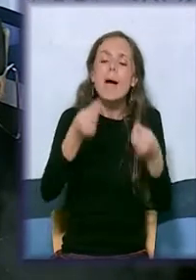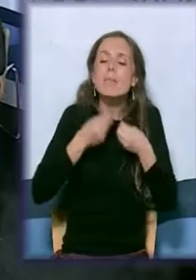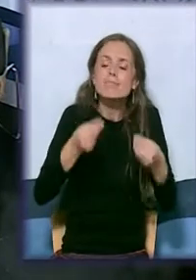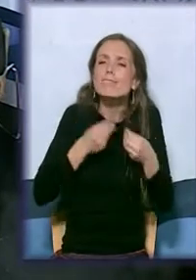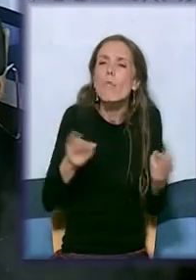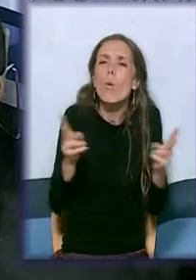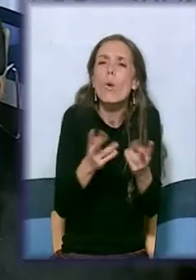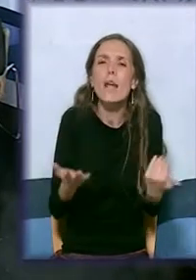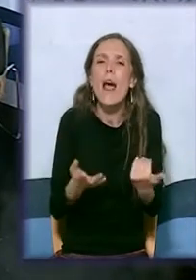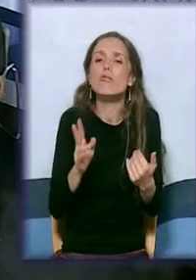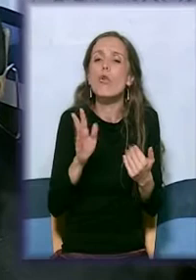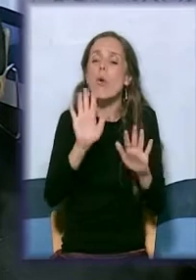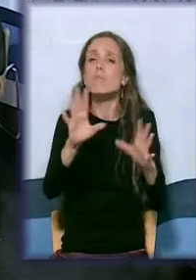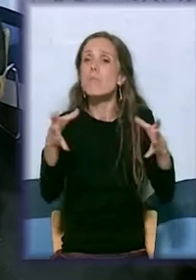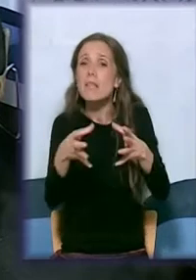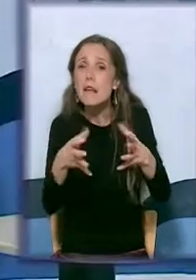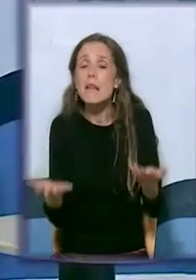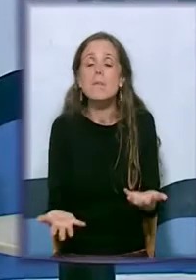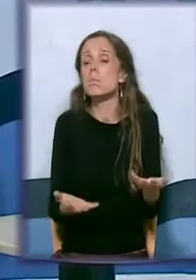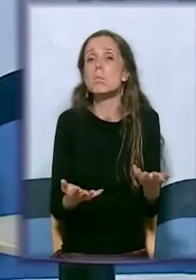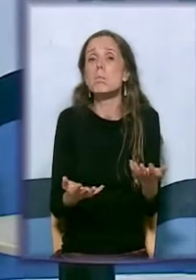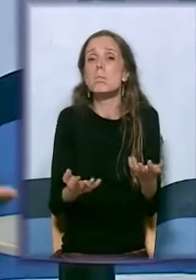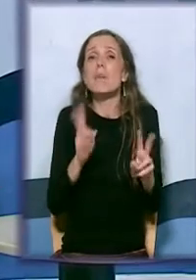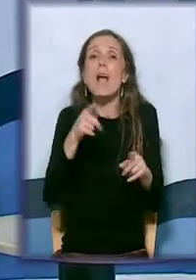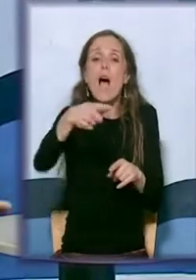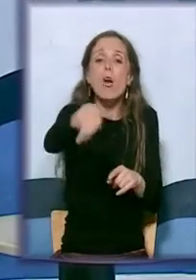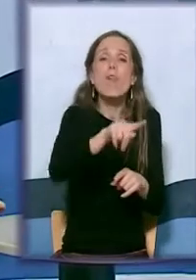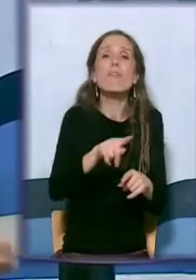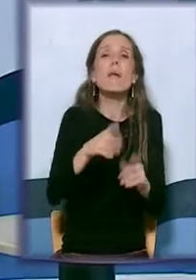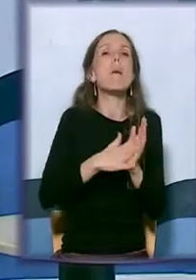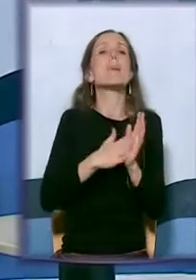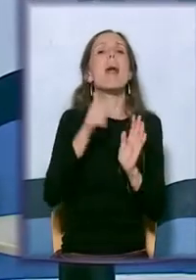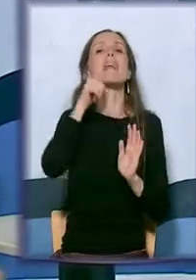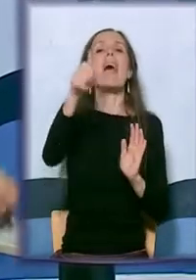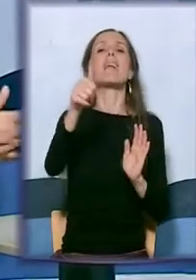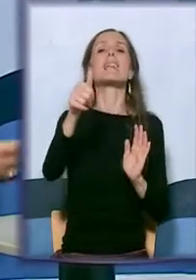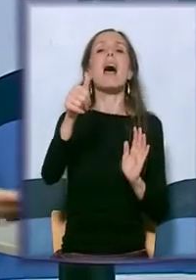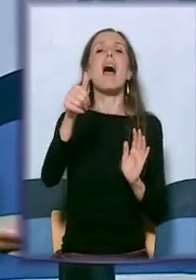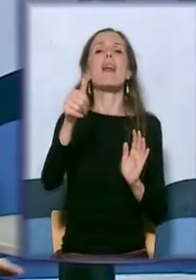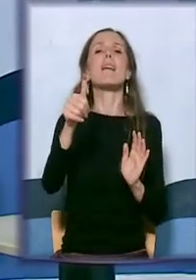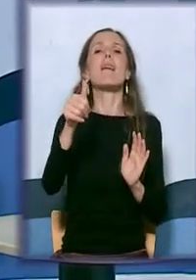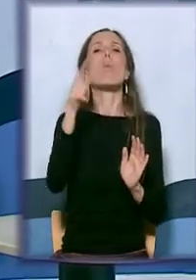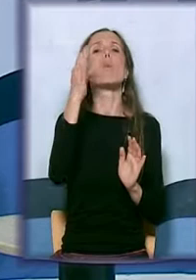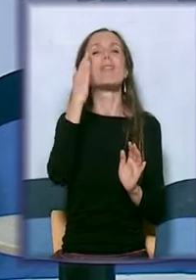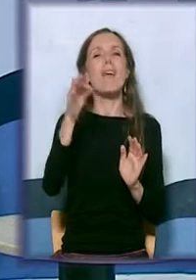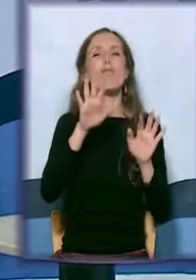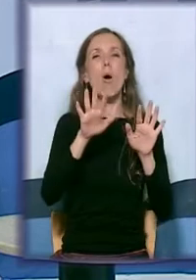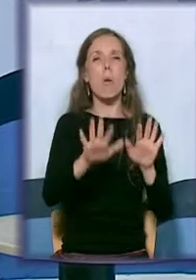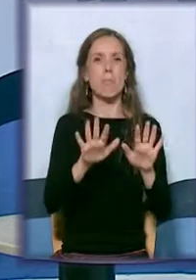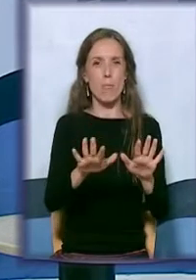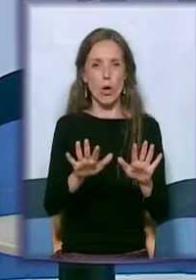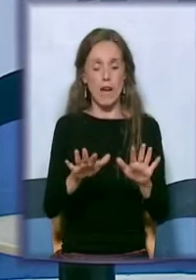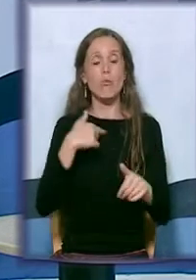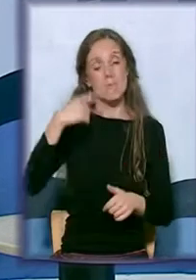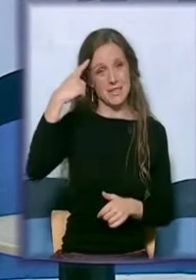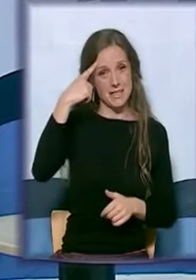i način na koji vi u dnevnom boravku jedan dan kako recimo izgleda, s obzirom da znamo da osobe sa invaliditetom i kod vas